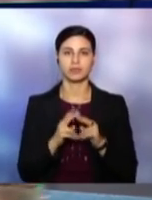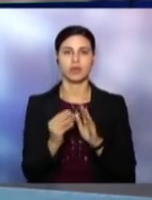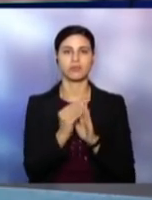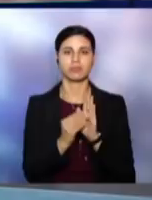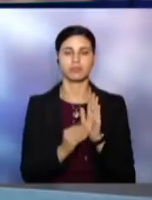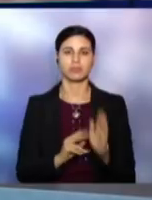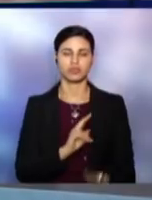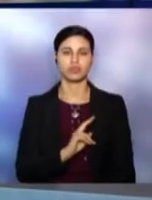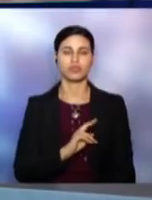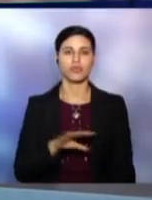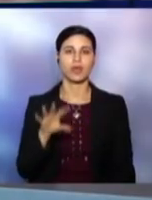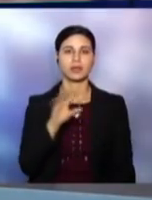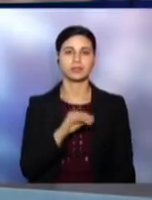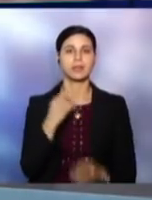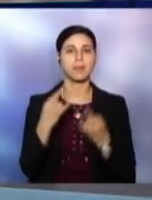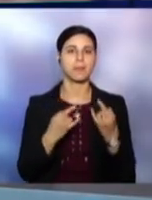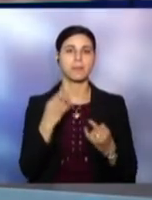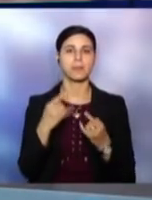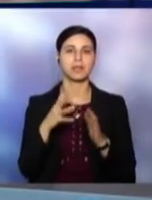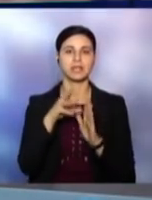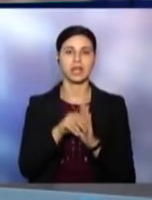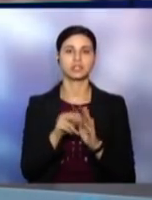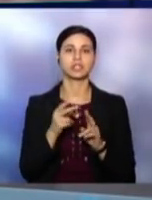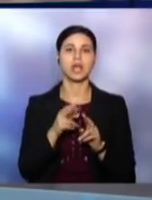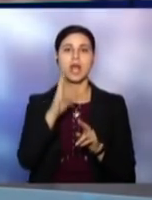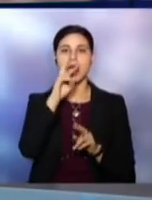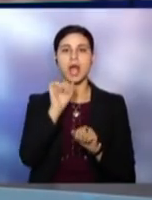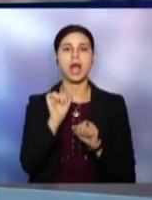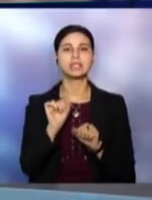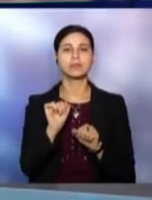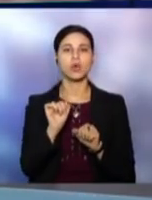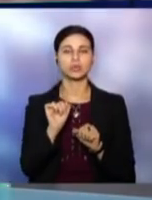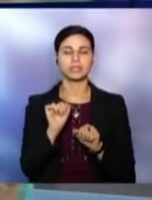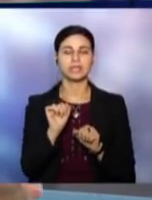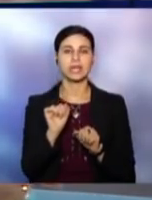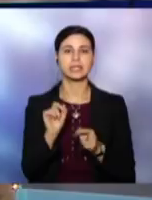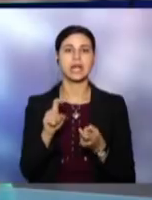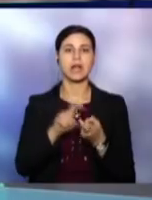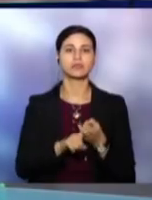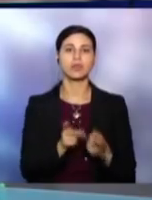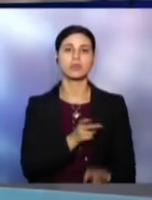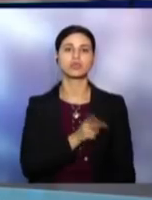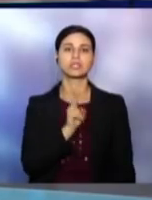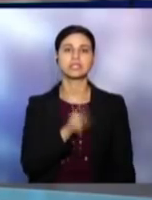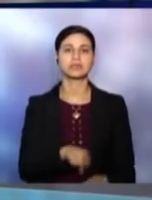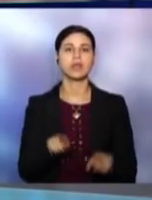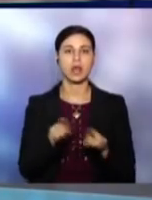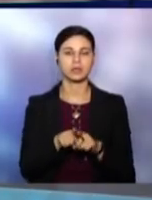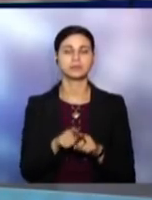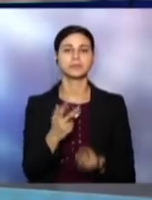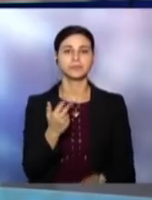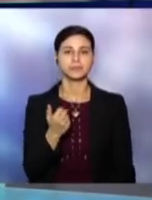შიშს თესავს, თქვათ მედია სივრცეში. ანტიბიოტიკთან ასოცირებული სიკვდილი და ესეთი ისინი, რა თქმა